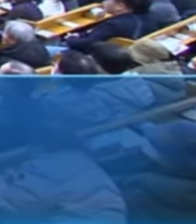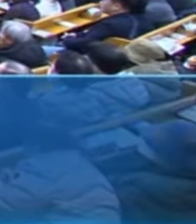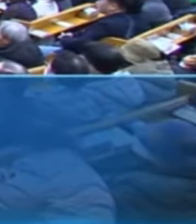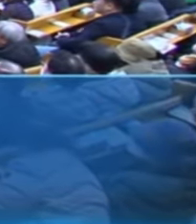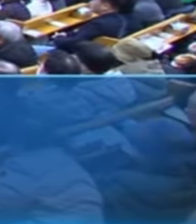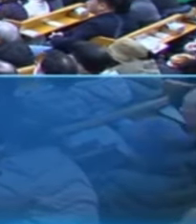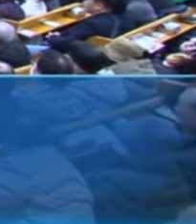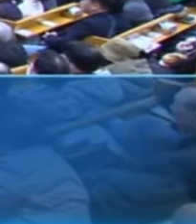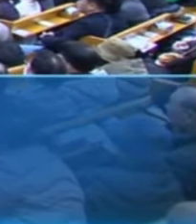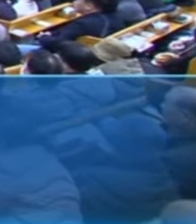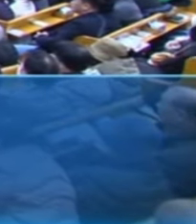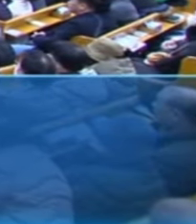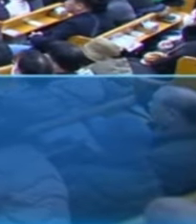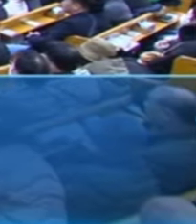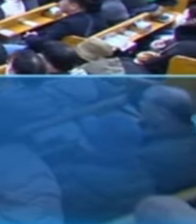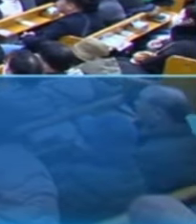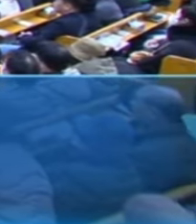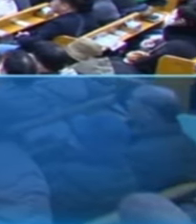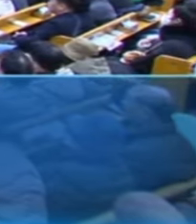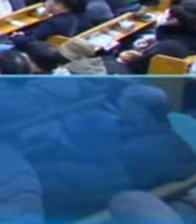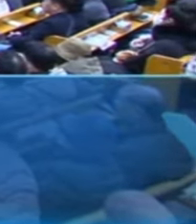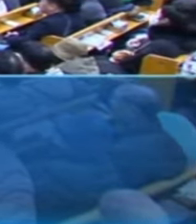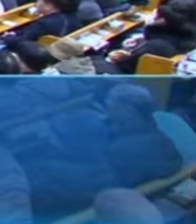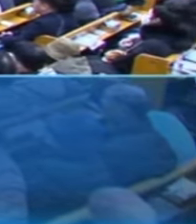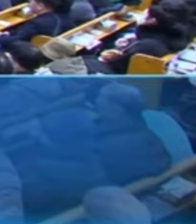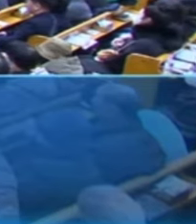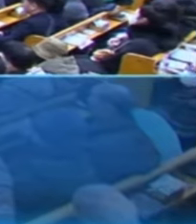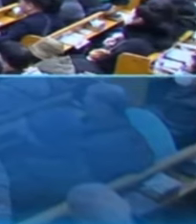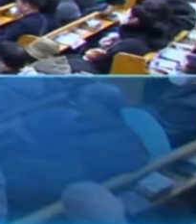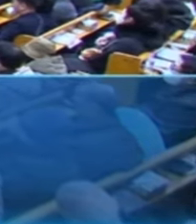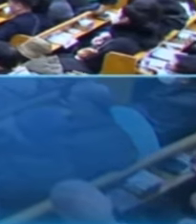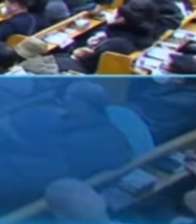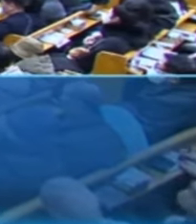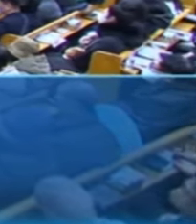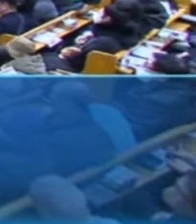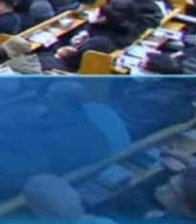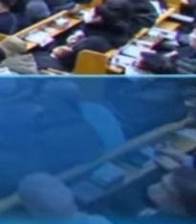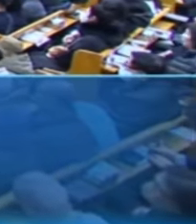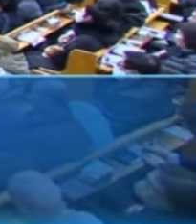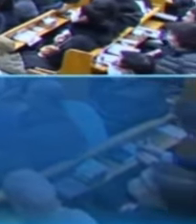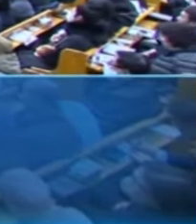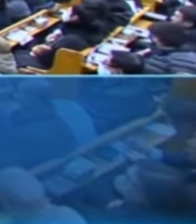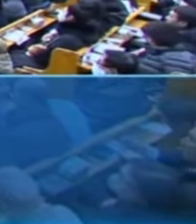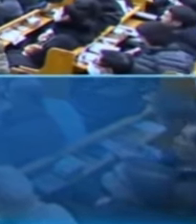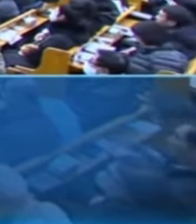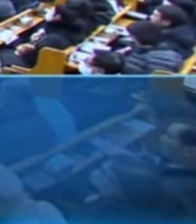하나님이 우리를 위하시면 누가 우리를 대적하리요?